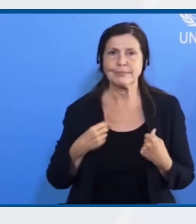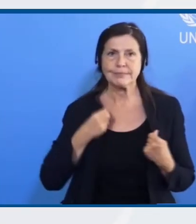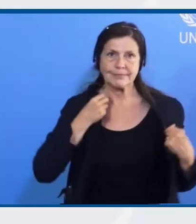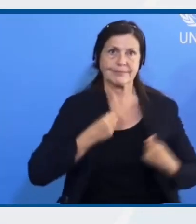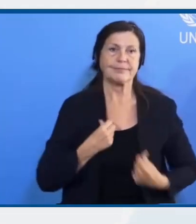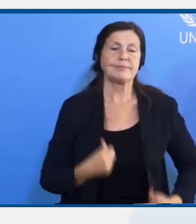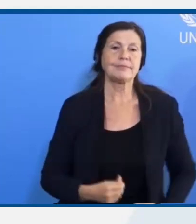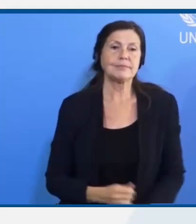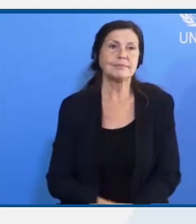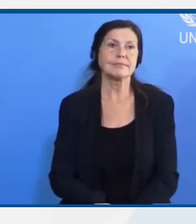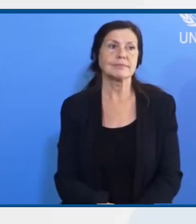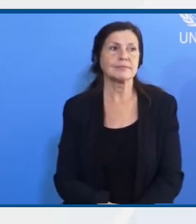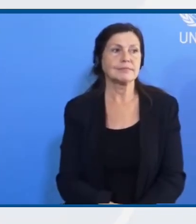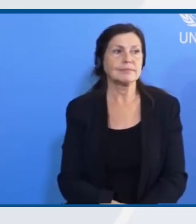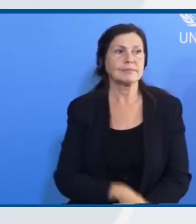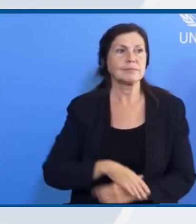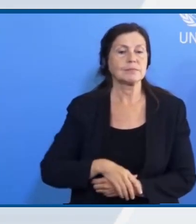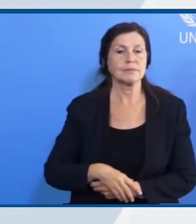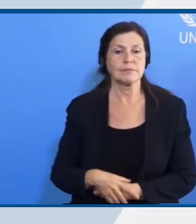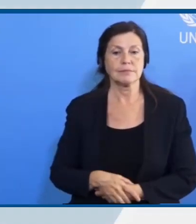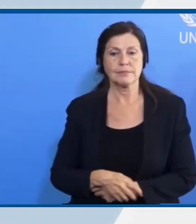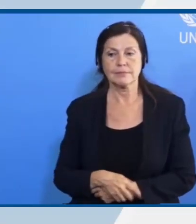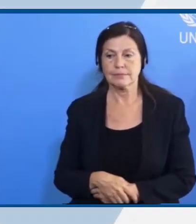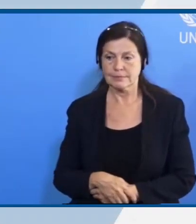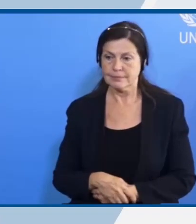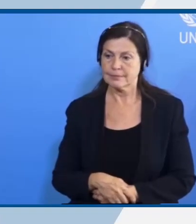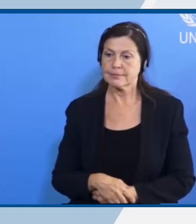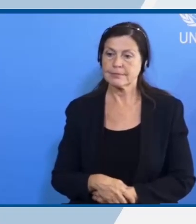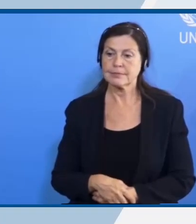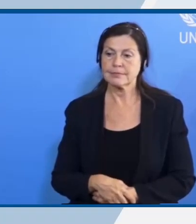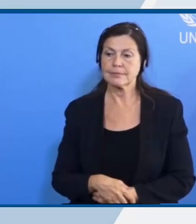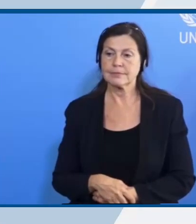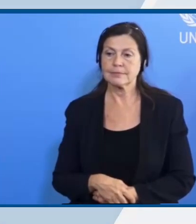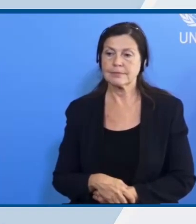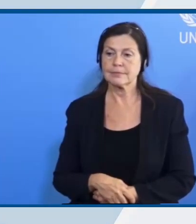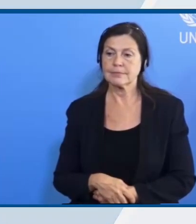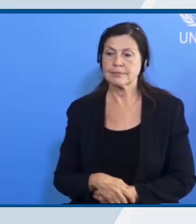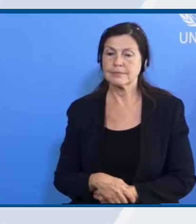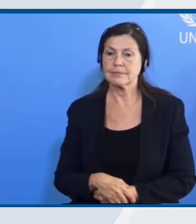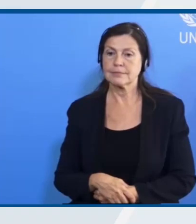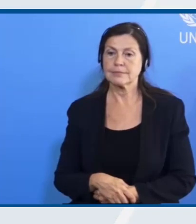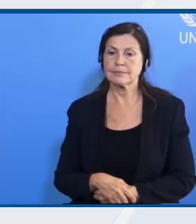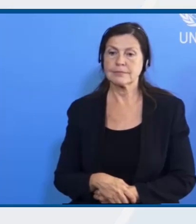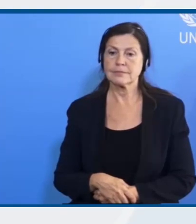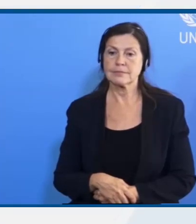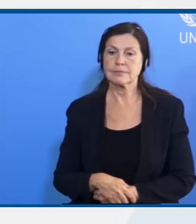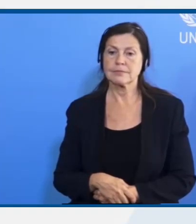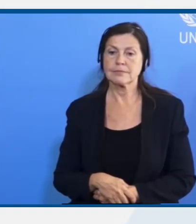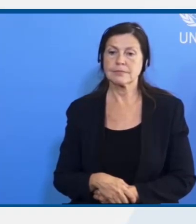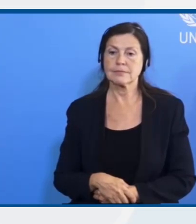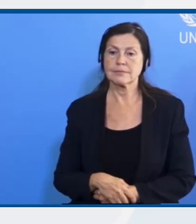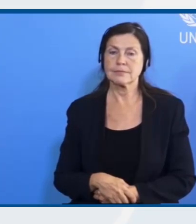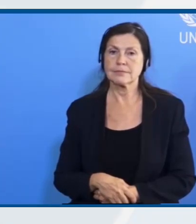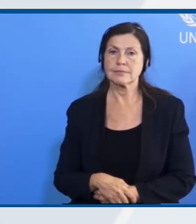लहान लहान जे व्यावसायिक महिला आहेत, तर हे पण फंड त्याच्यामध्ये देऊ शकतात. आम्ही आमचा जे फंड देतो CRA फंड, तर त्याची एक सिस्टम